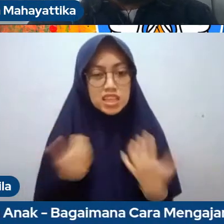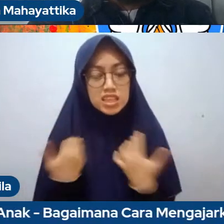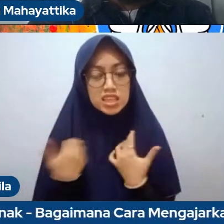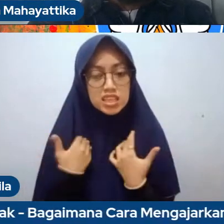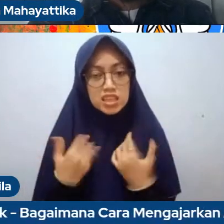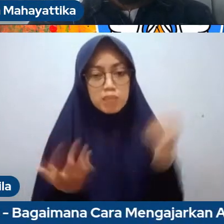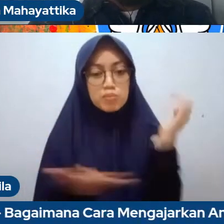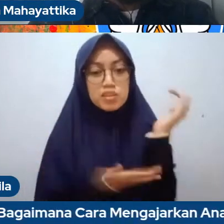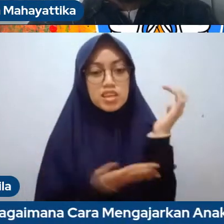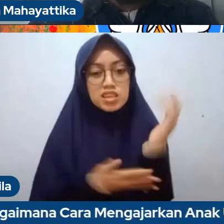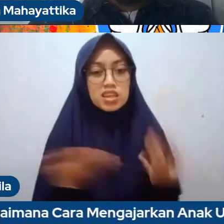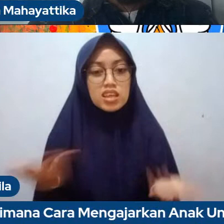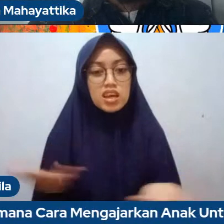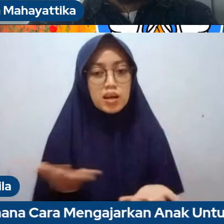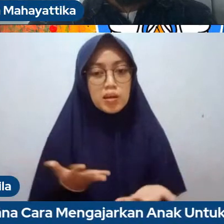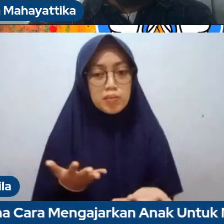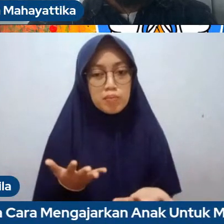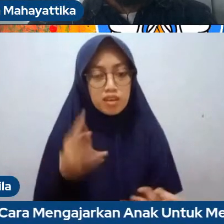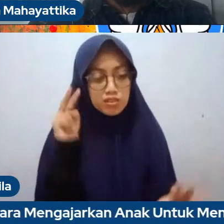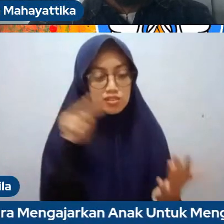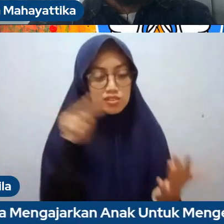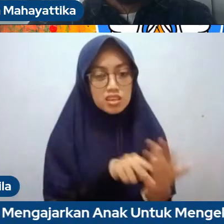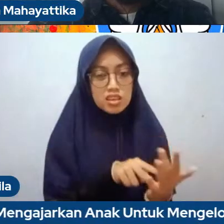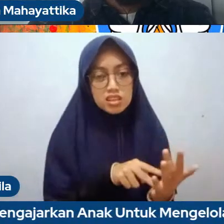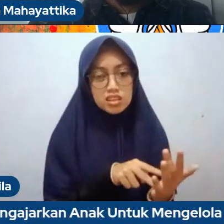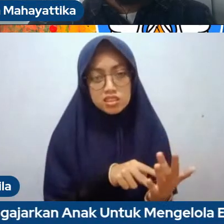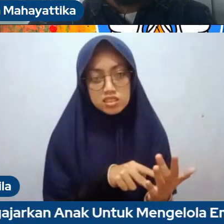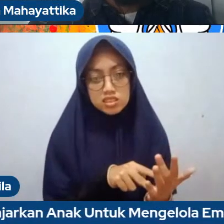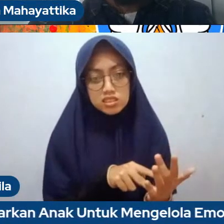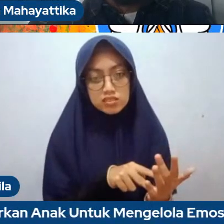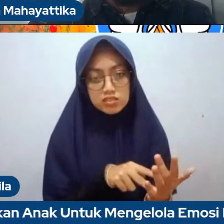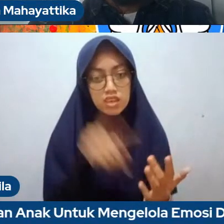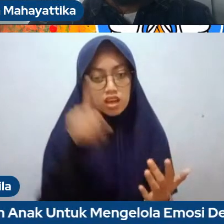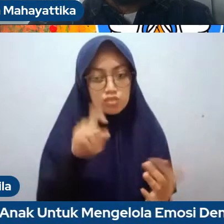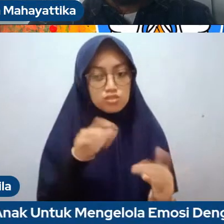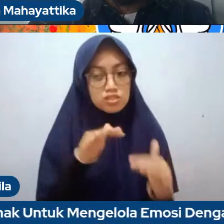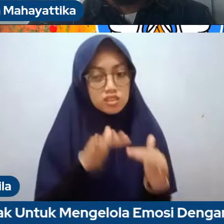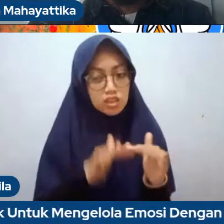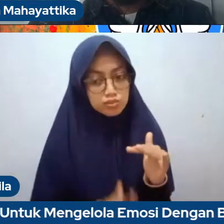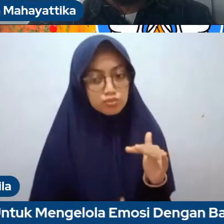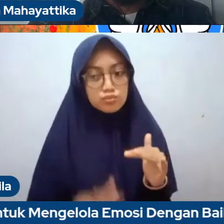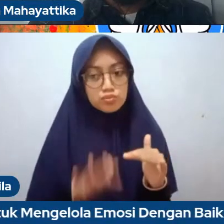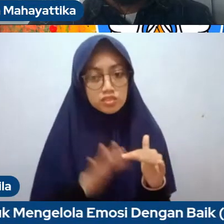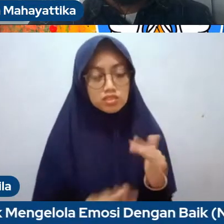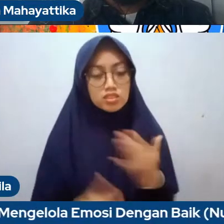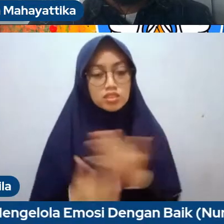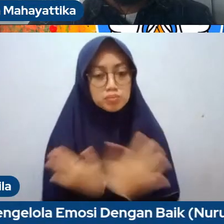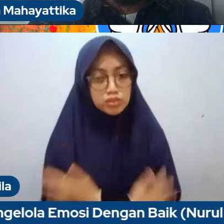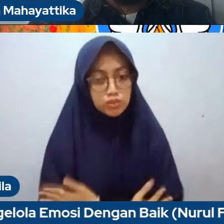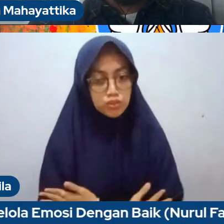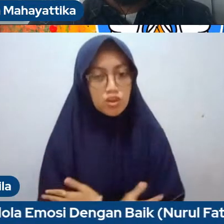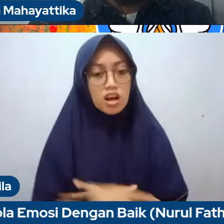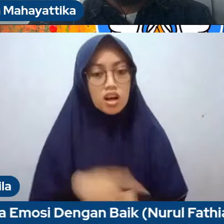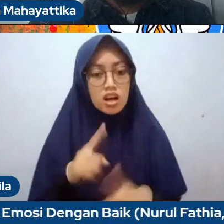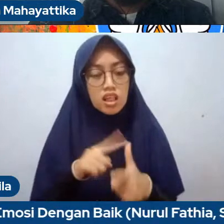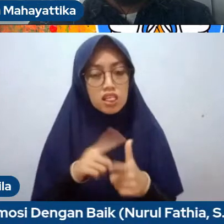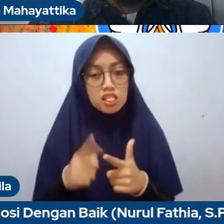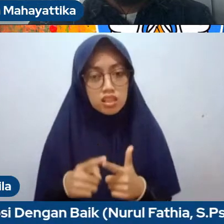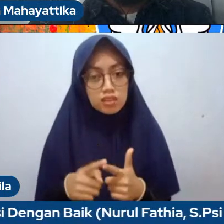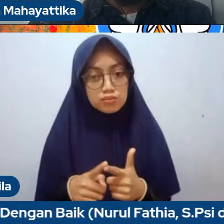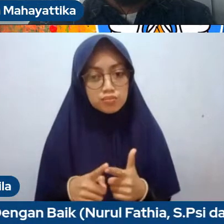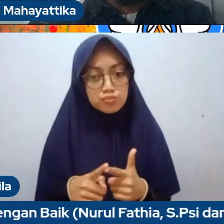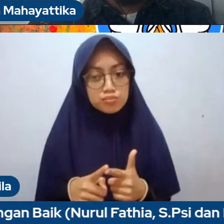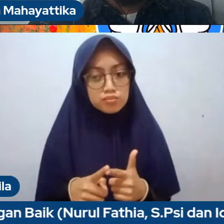itu apa yang kita lihat, dia marahnya apa, dia jadi harus ditenangkan dulu, dipeluk atau enggak, misalnya kalau dia